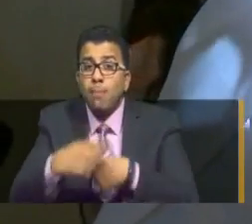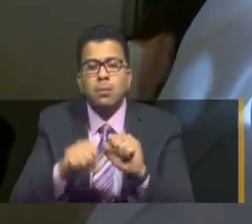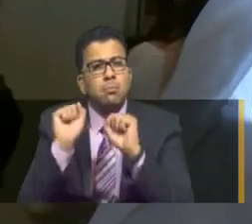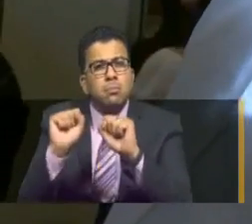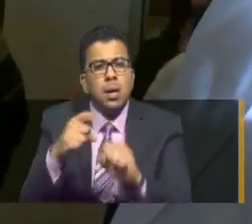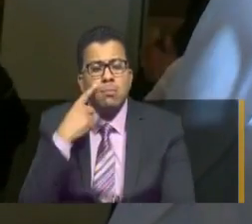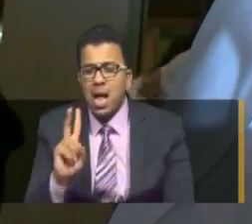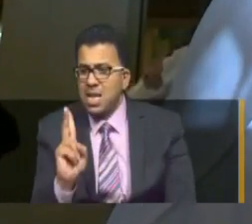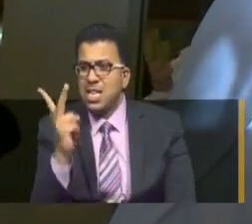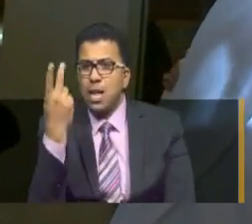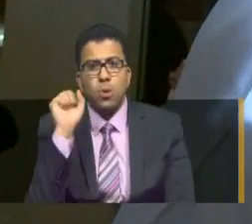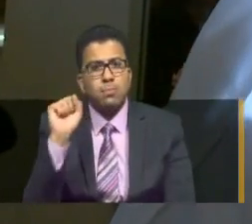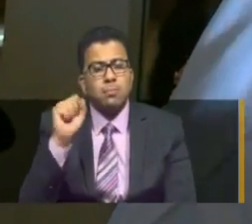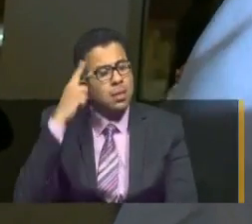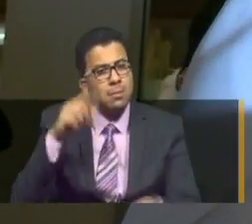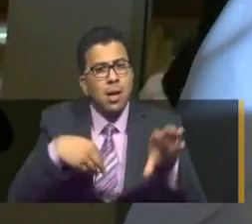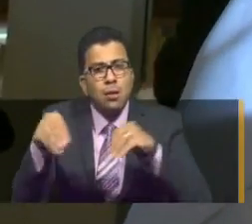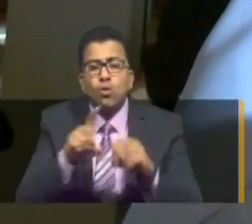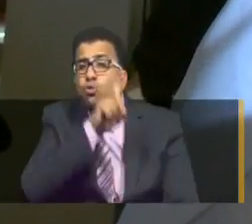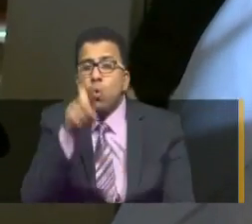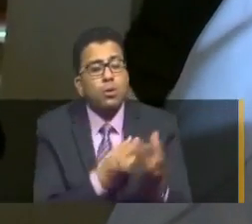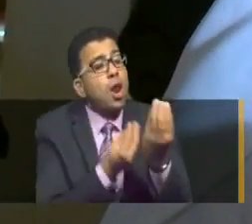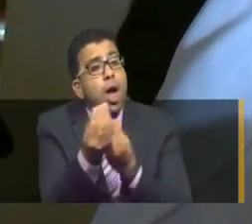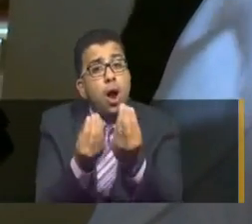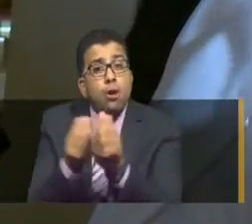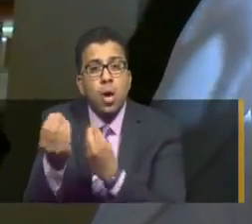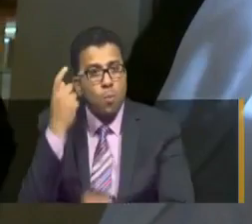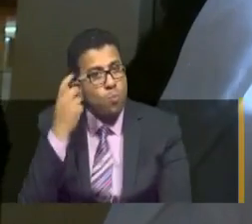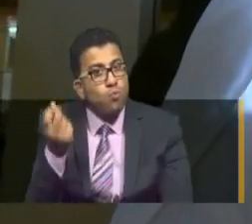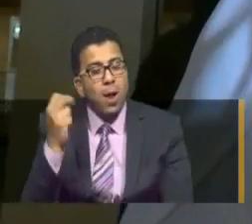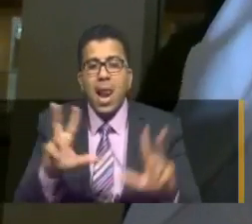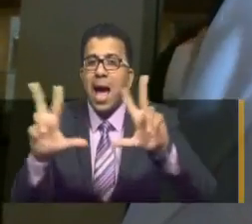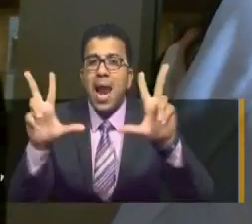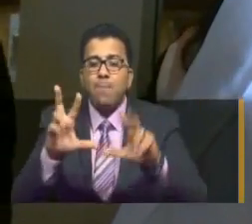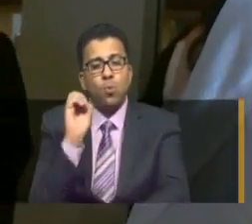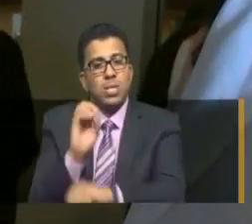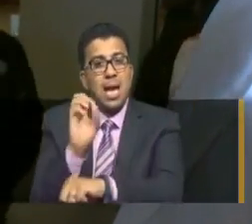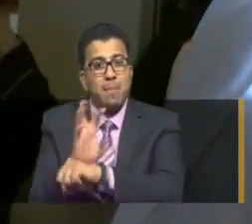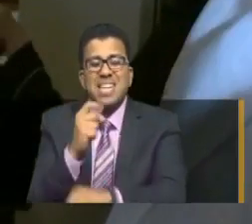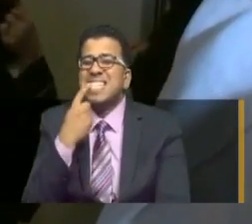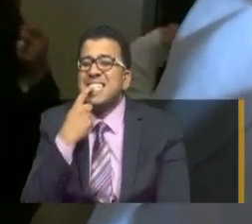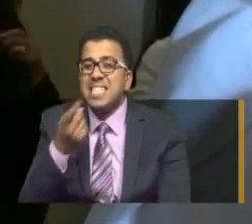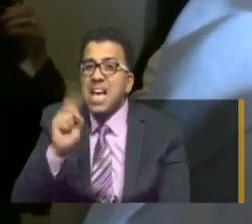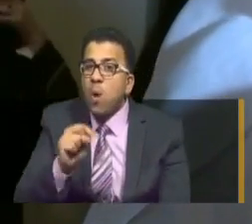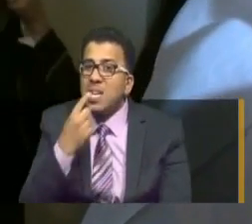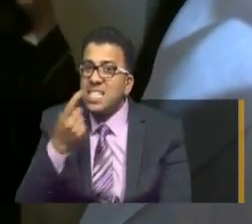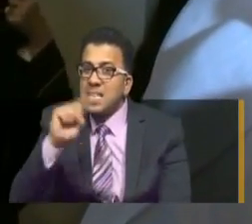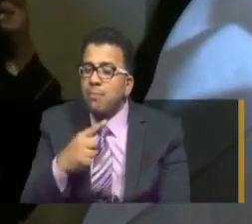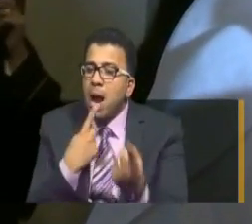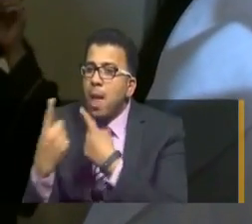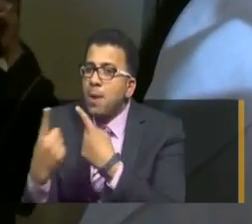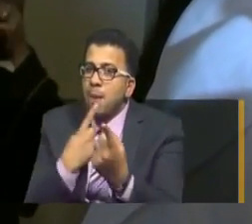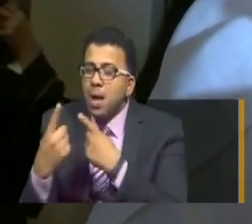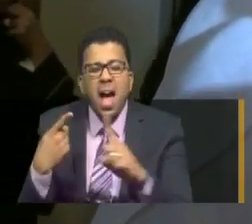الحال ستطور هذه الاستراتيجية أيضا وتناقش مع الأخوة المثقفين والإعلاميين والتربويين بصورة سنوية. الهدف